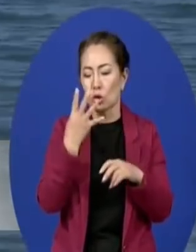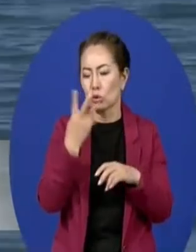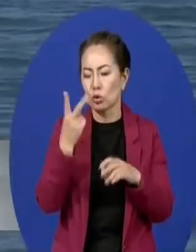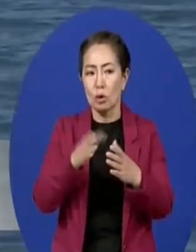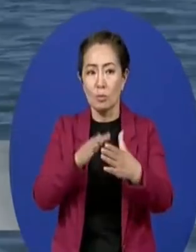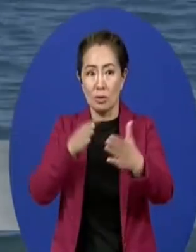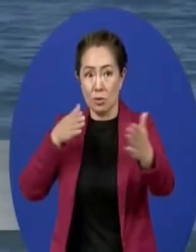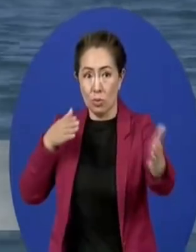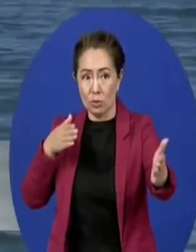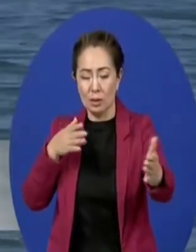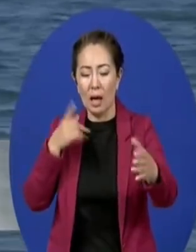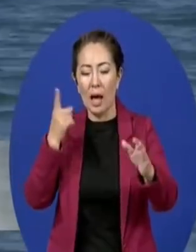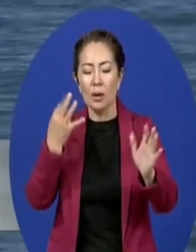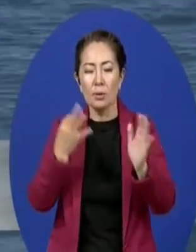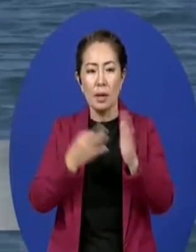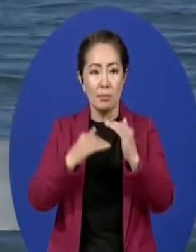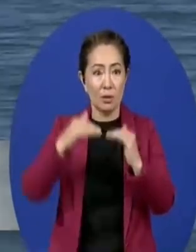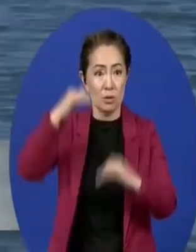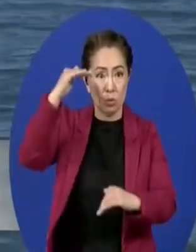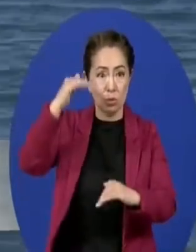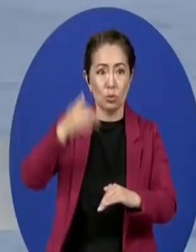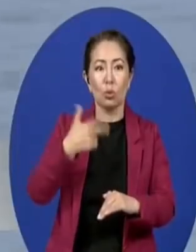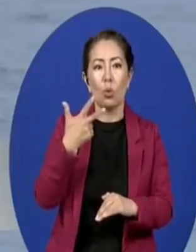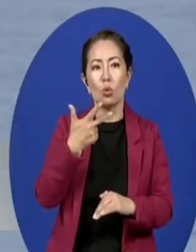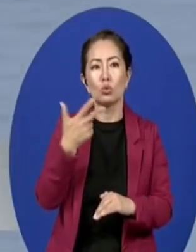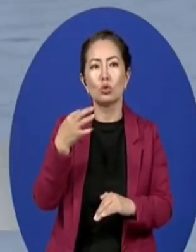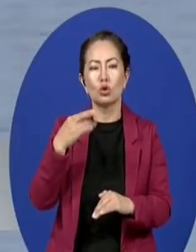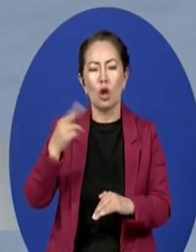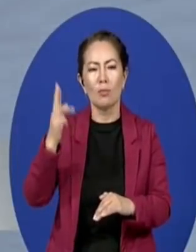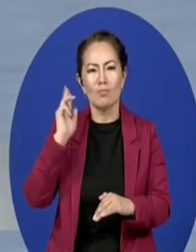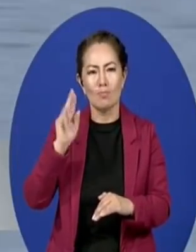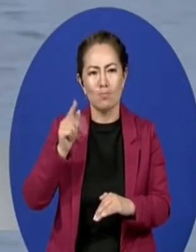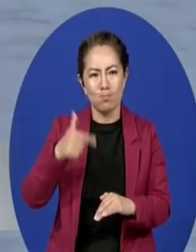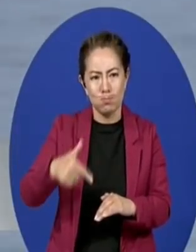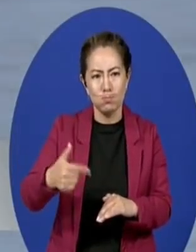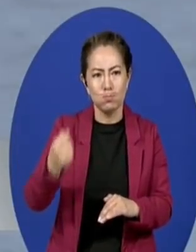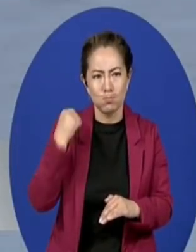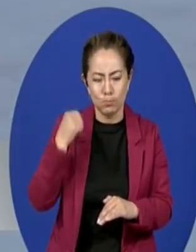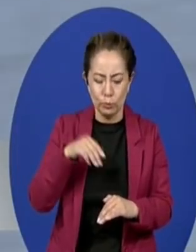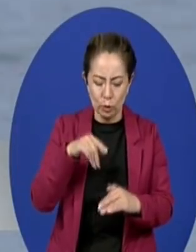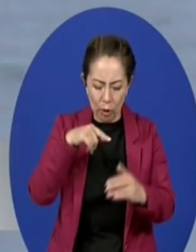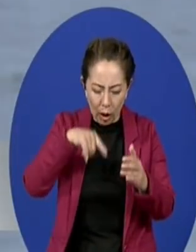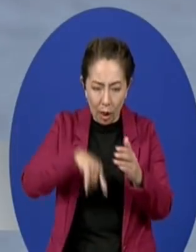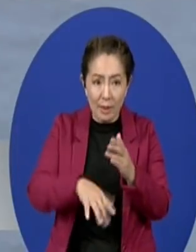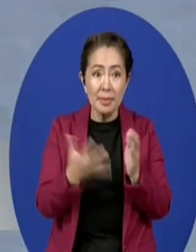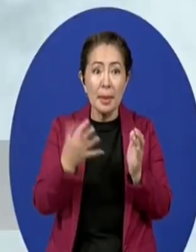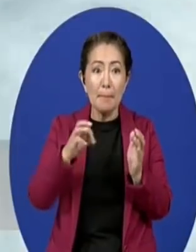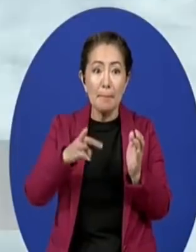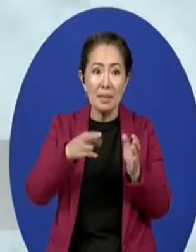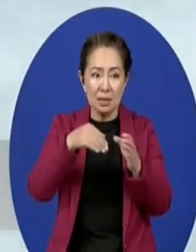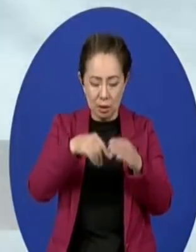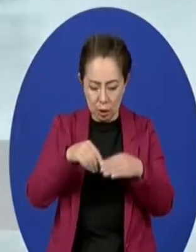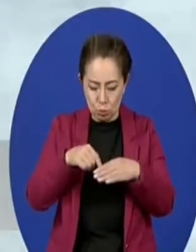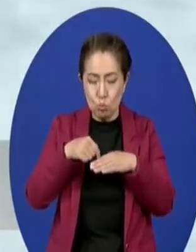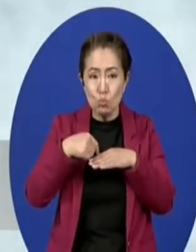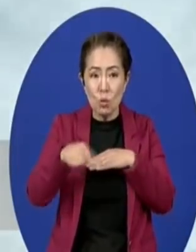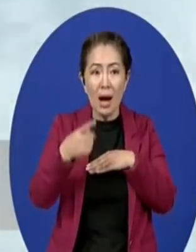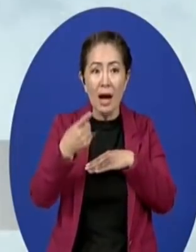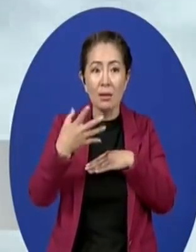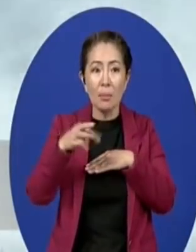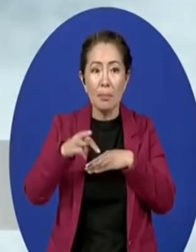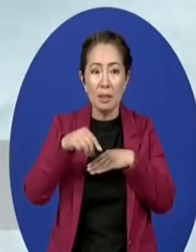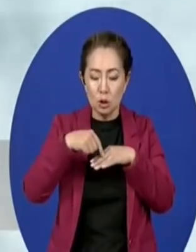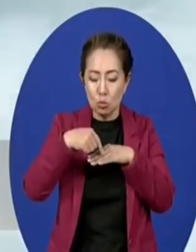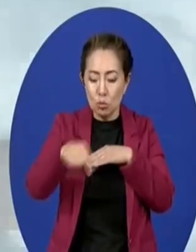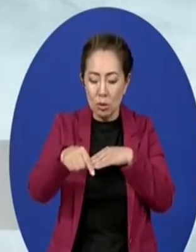42 метрийн уртай 18 метрийн өндөр 300 тонн жинтэй. Хөвсгөл нуурт 50 метрийн гүнд эргээсээ 15 метрийн орчим зайтай